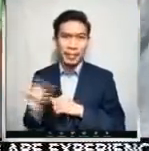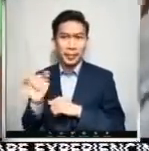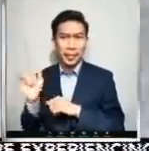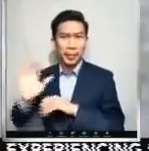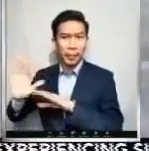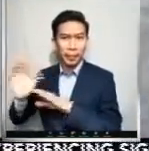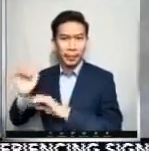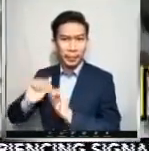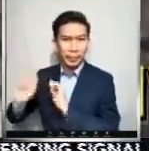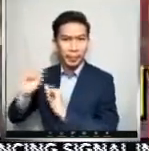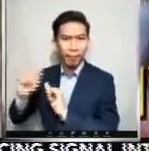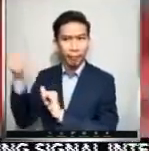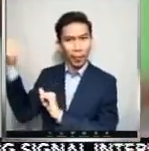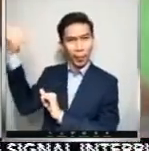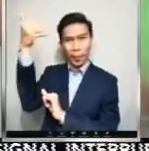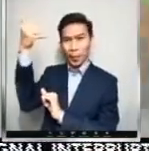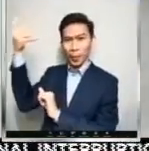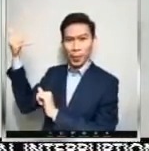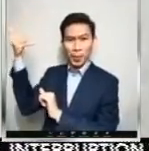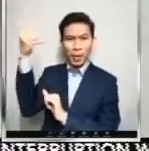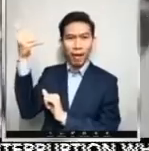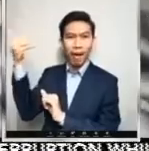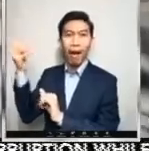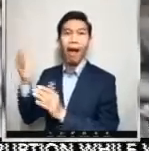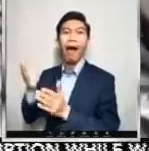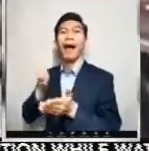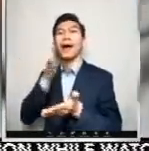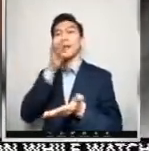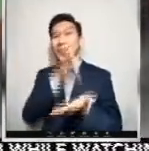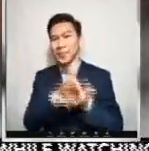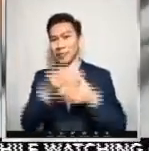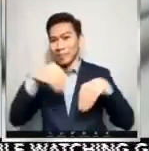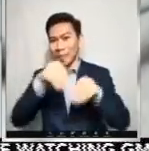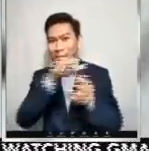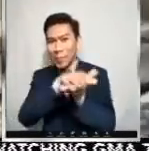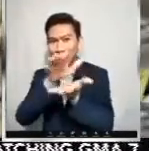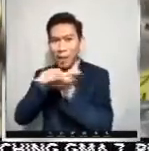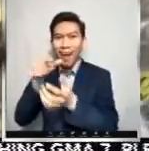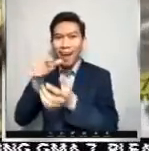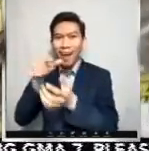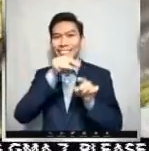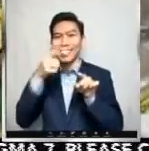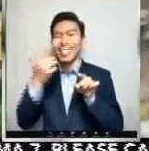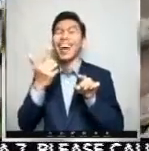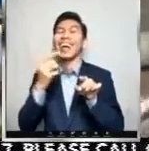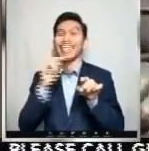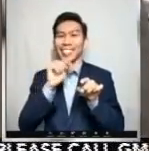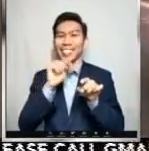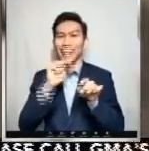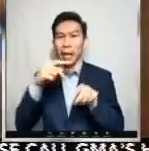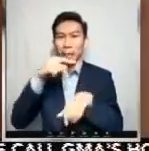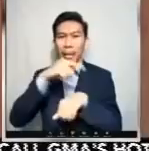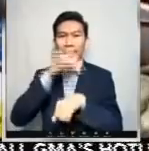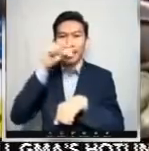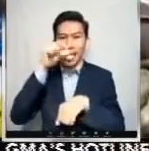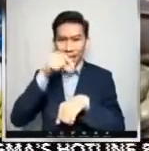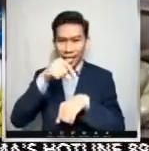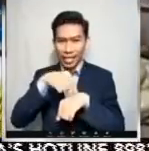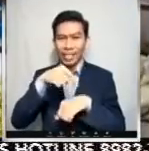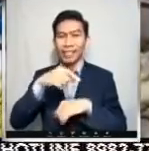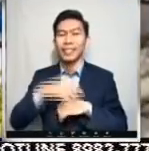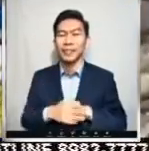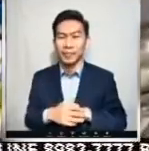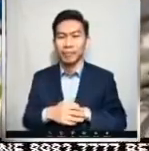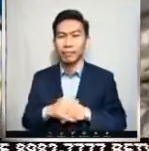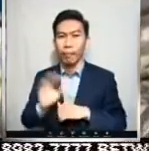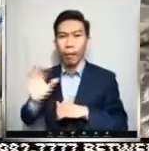Hello guys! Sa isang palengke naman siya nag-shoot, to be specific, sa Talipapa sa Parañaque. Kwento ni Wendell, 11 years